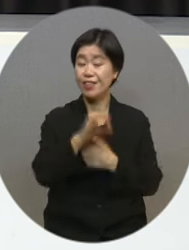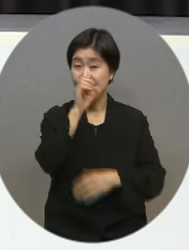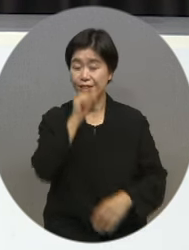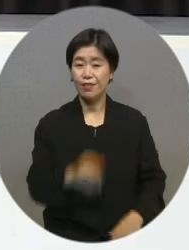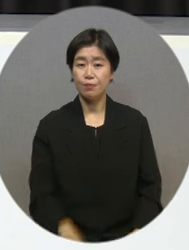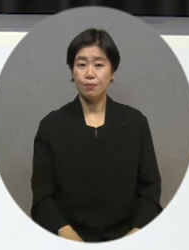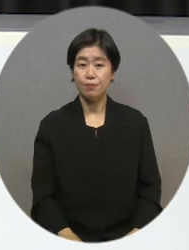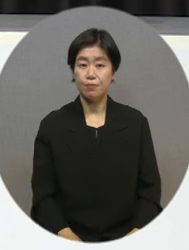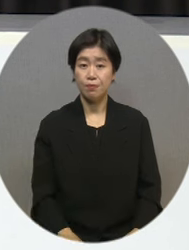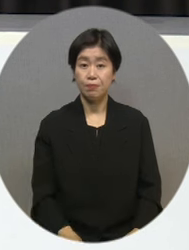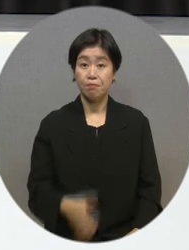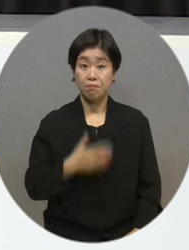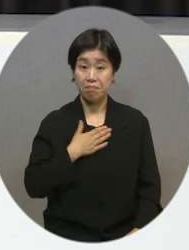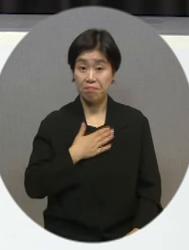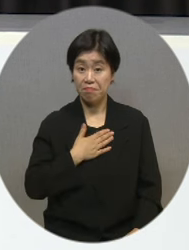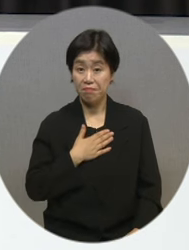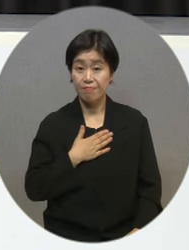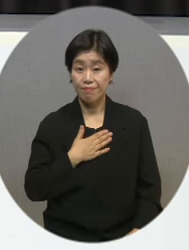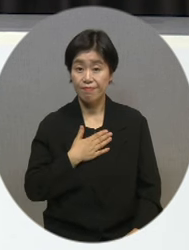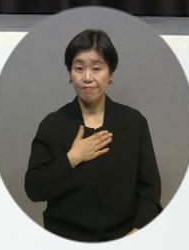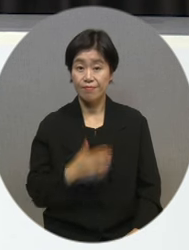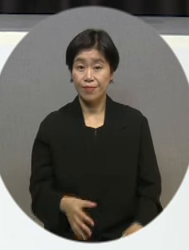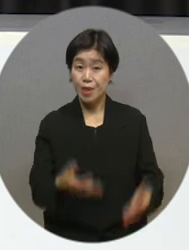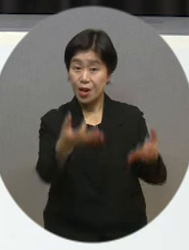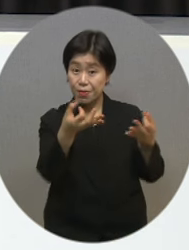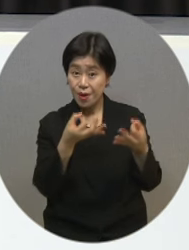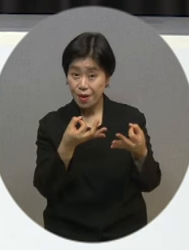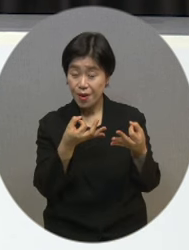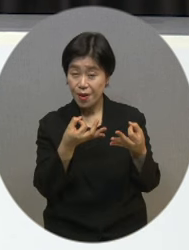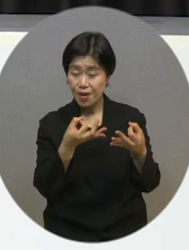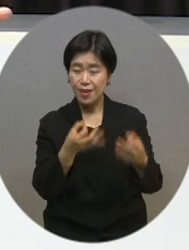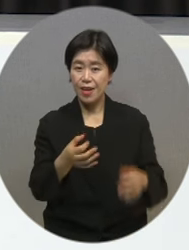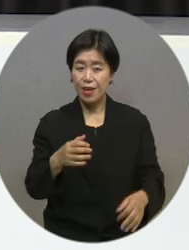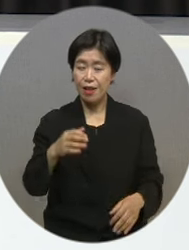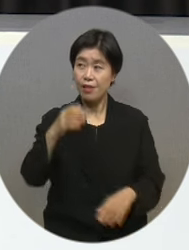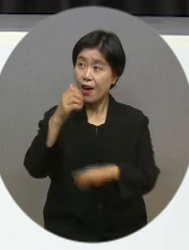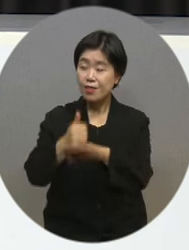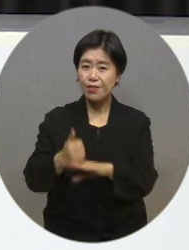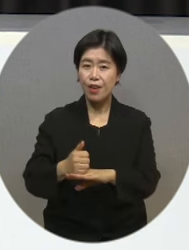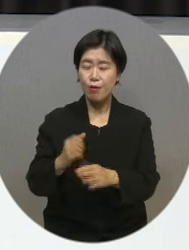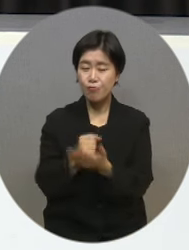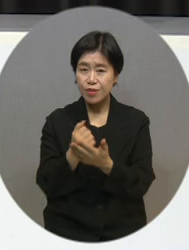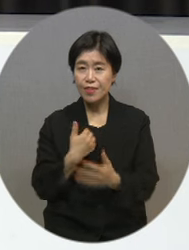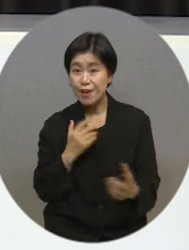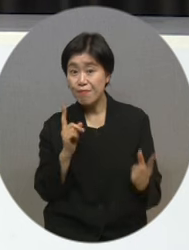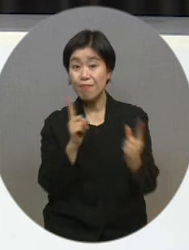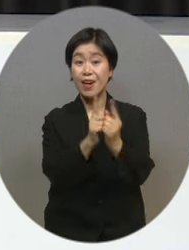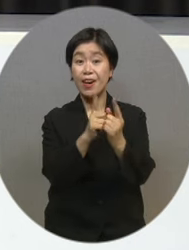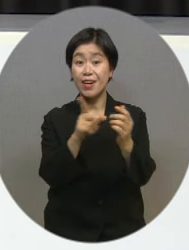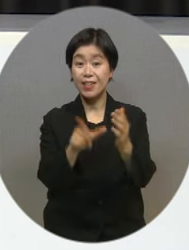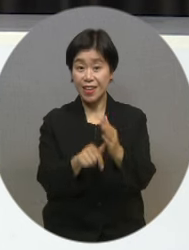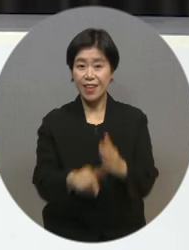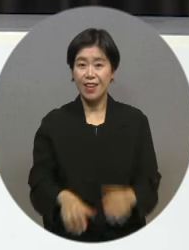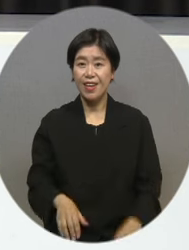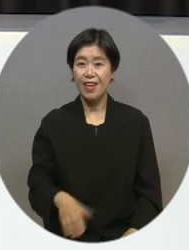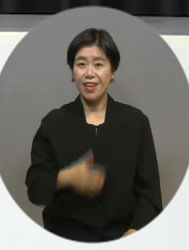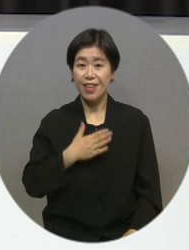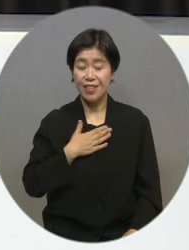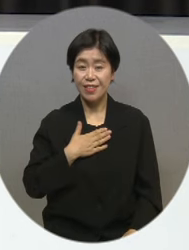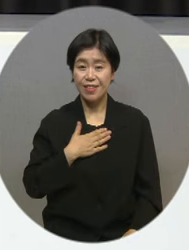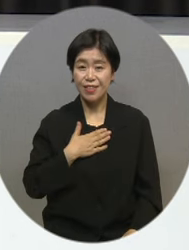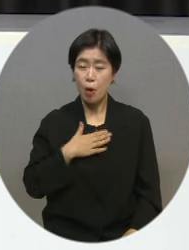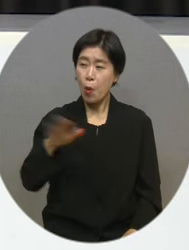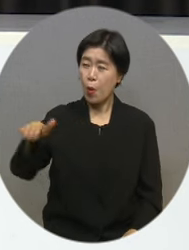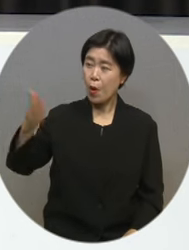감사하겠고요. 저도 어디서 보면 아, 복지TV 저기 신문고 TV에서 봤다라고 인사해